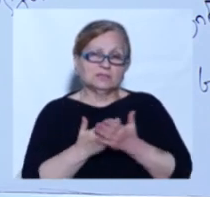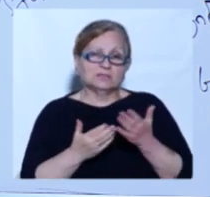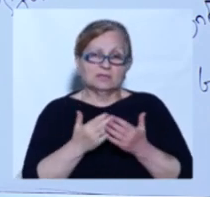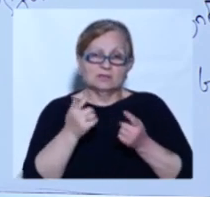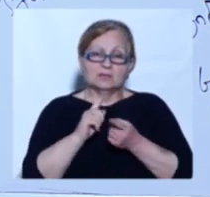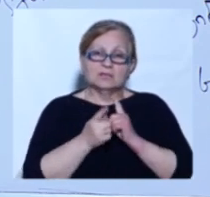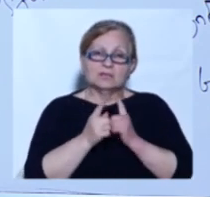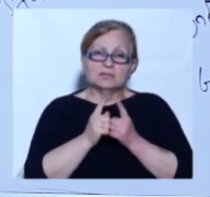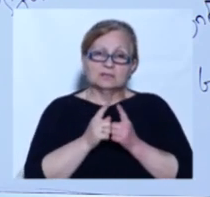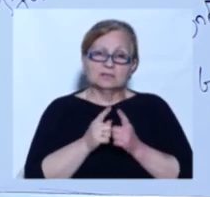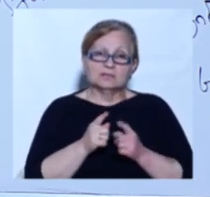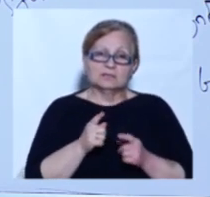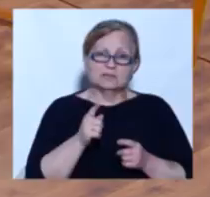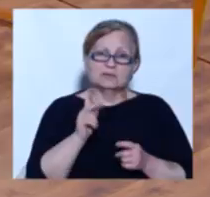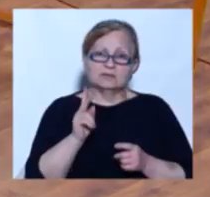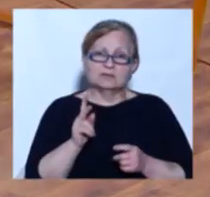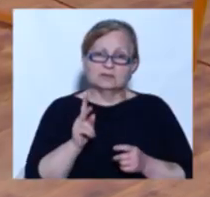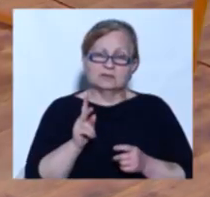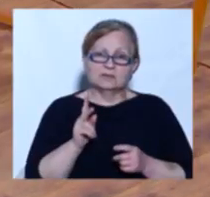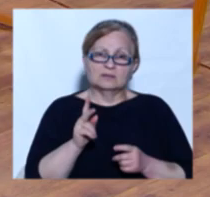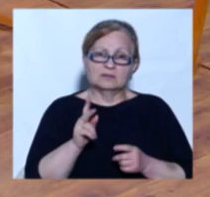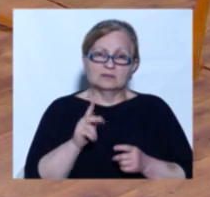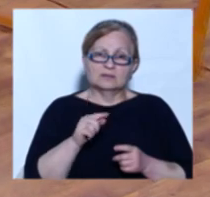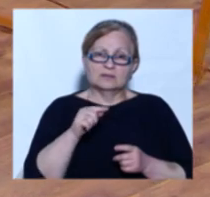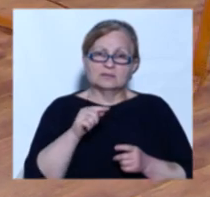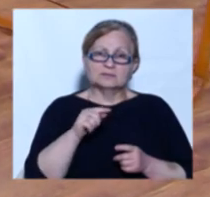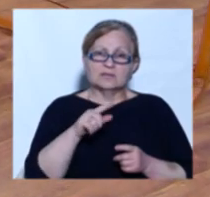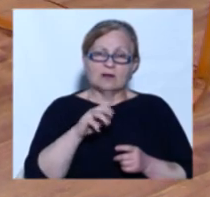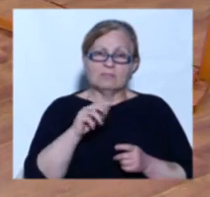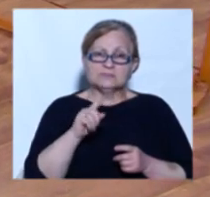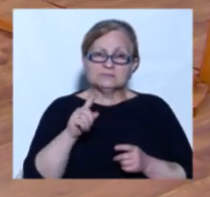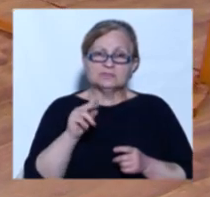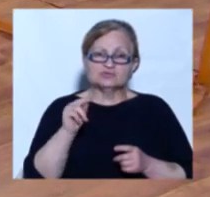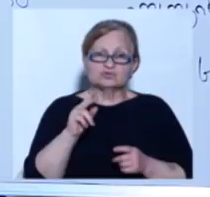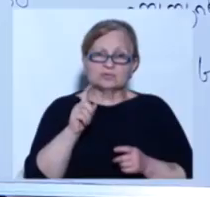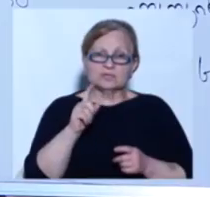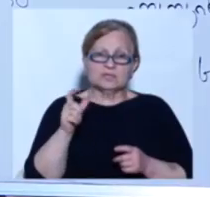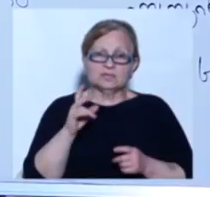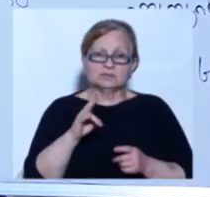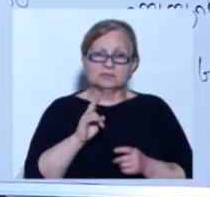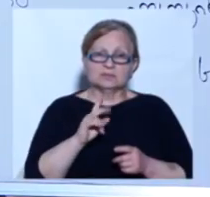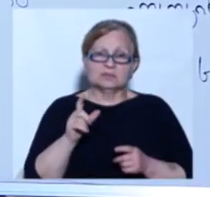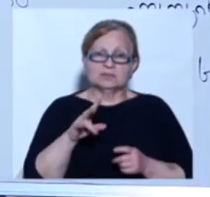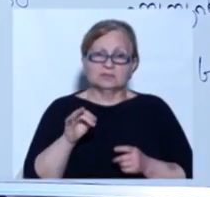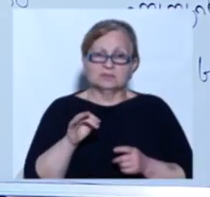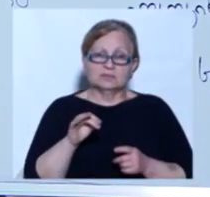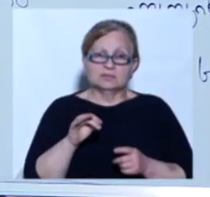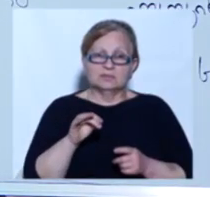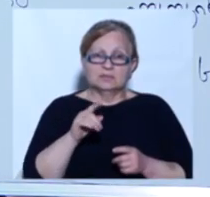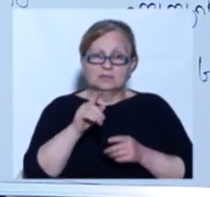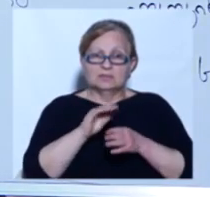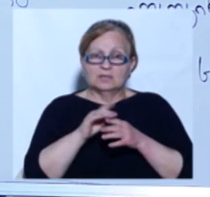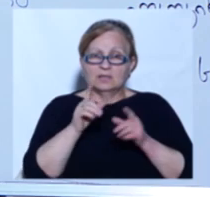მთარგმნელი არის თამას ჩხენკელი. და როგორც გითხარი, ეს მართლობრივი